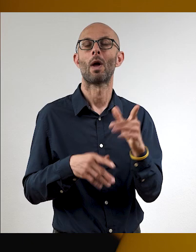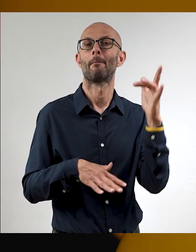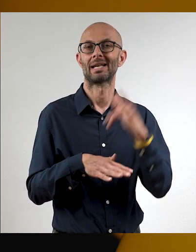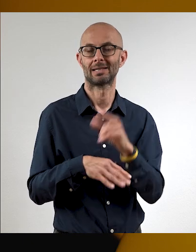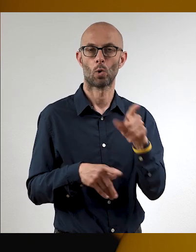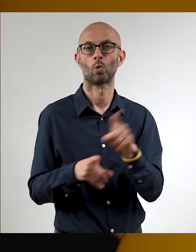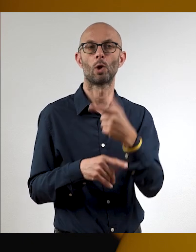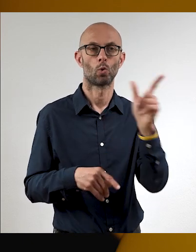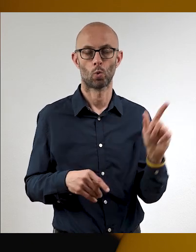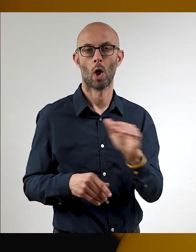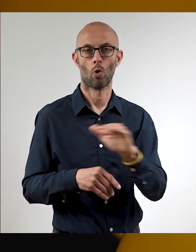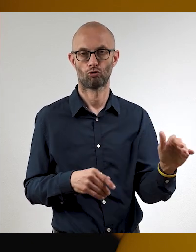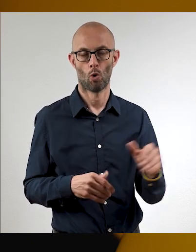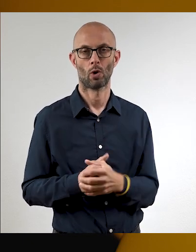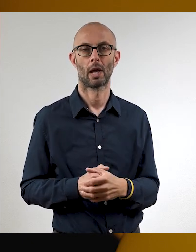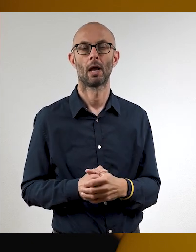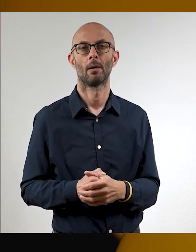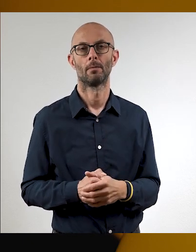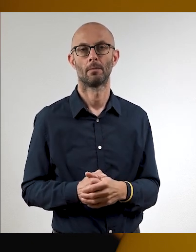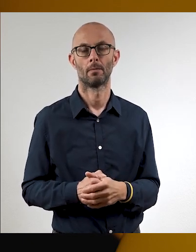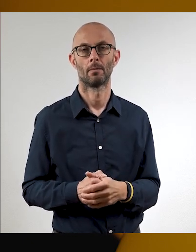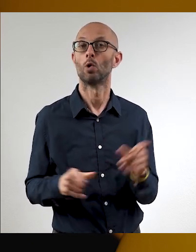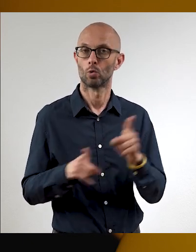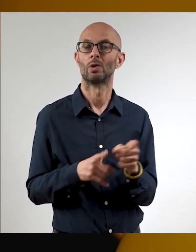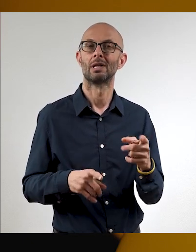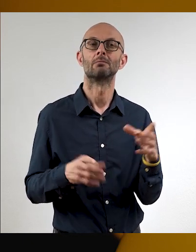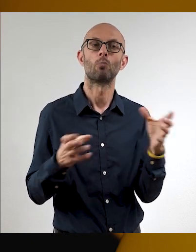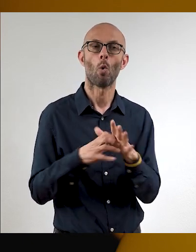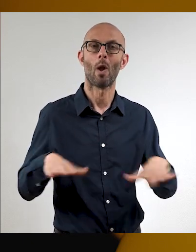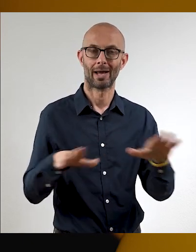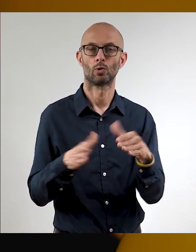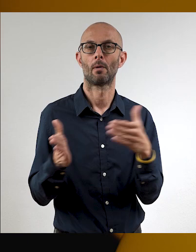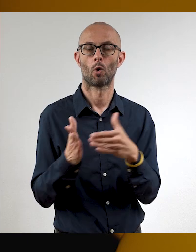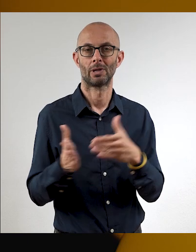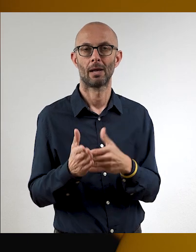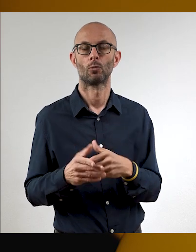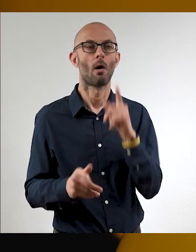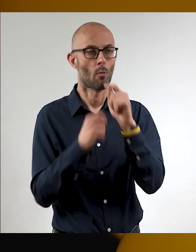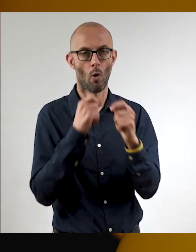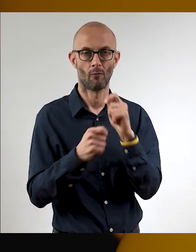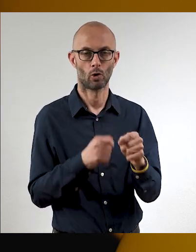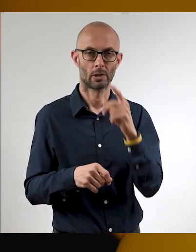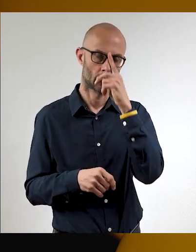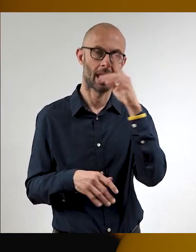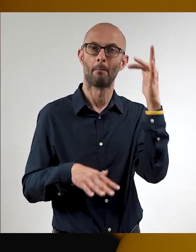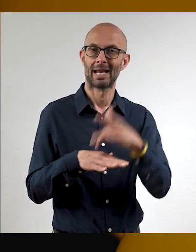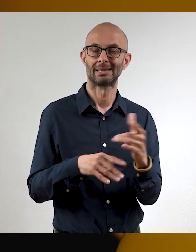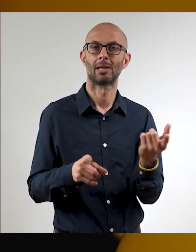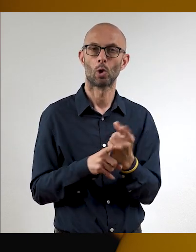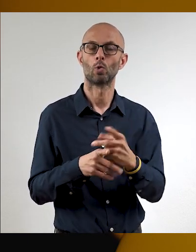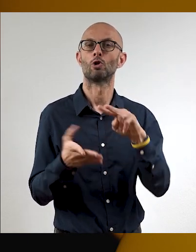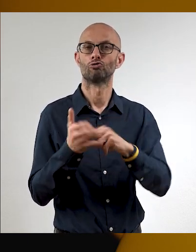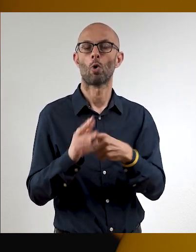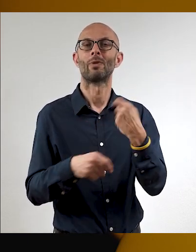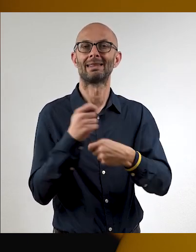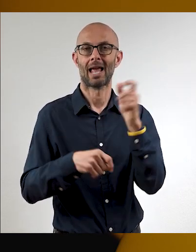prizadel to tudi druge otroke. Ne? Tudi s kolektivom je treba se pogovoriti. Ne? Prizadeti so tudi